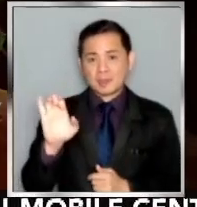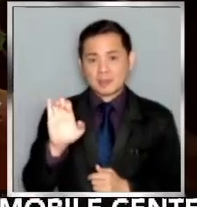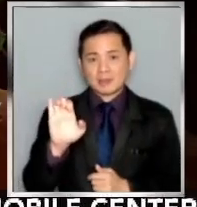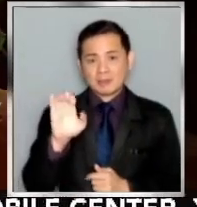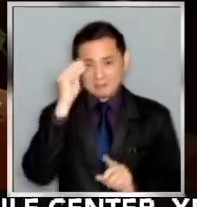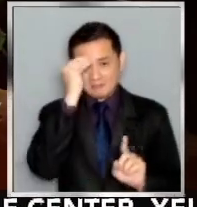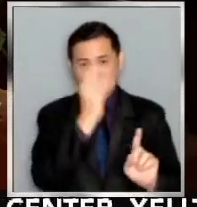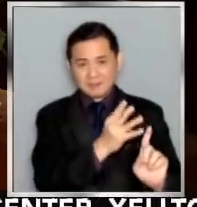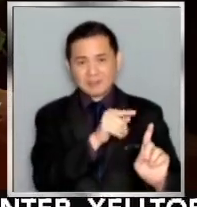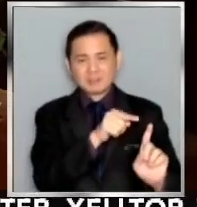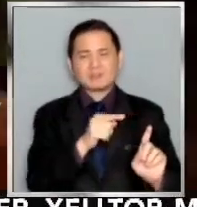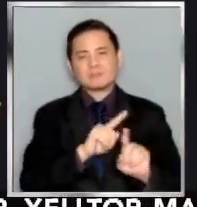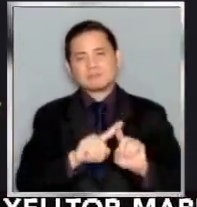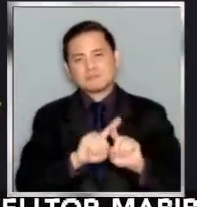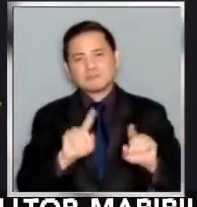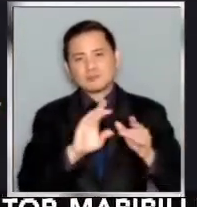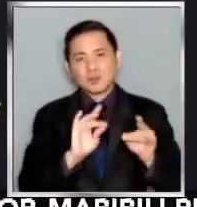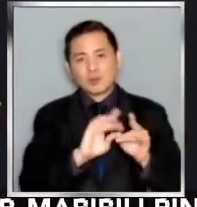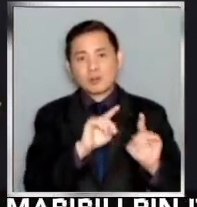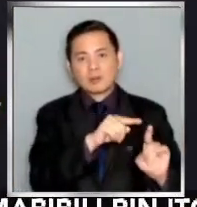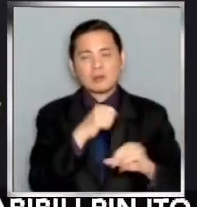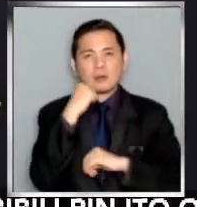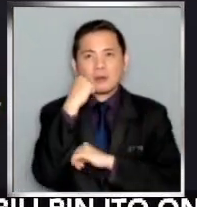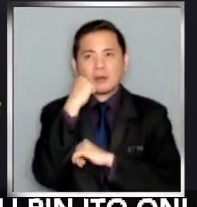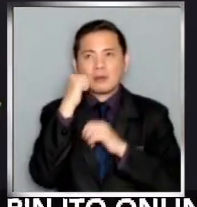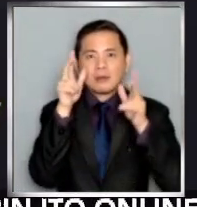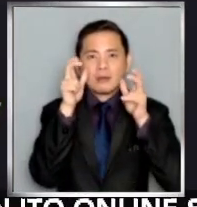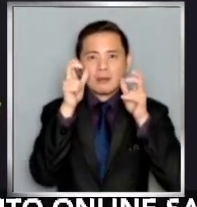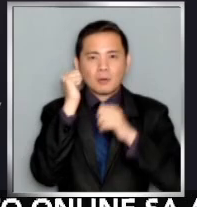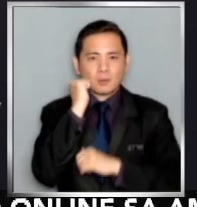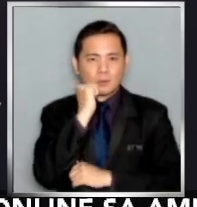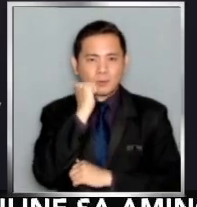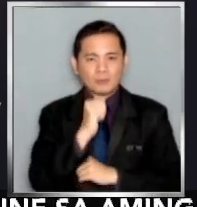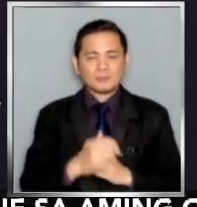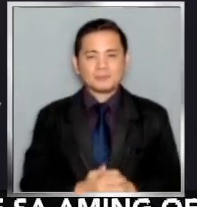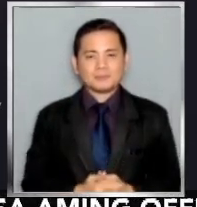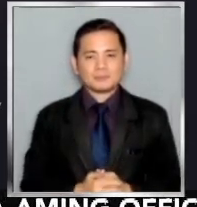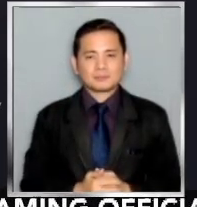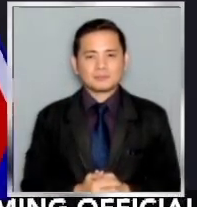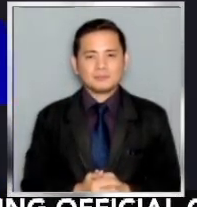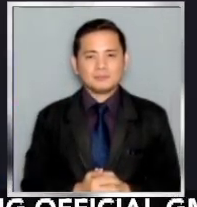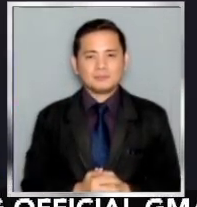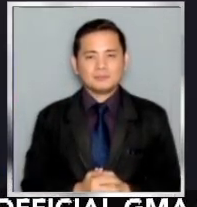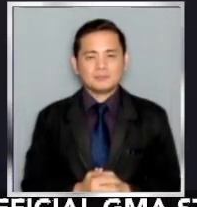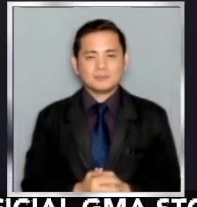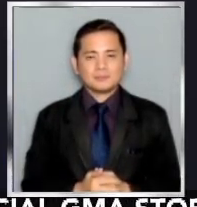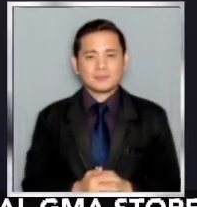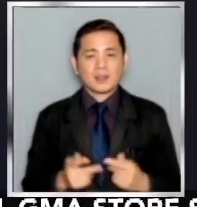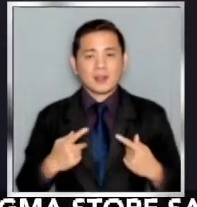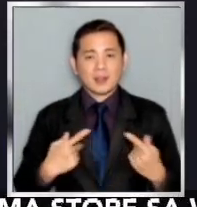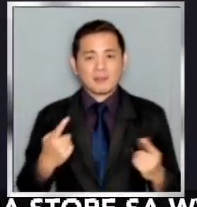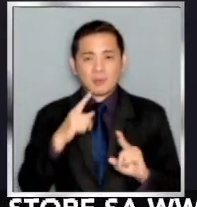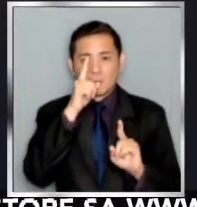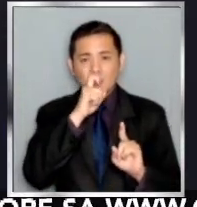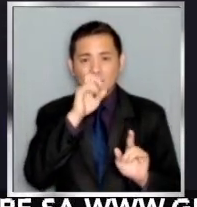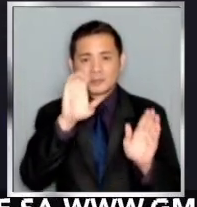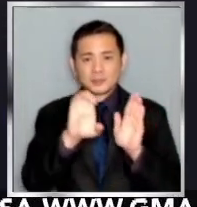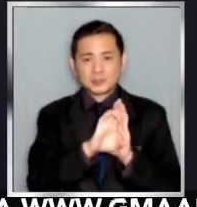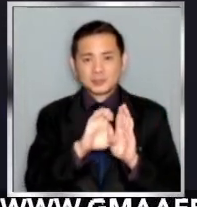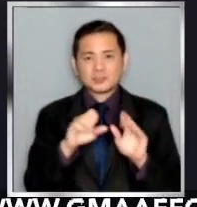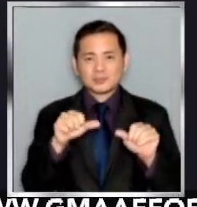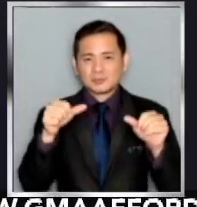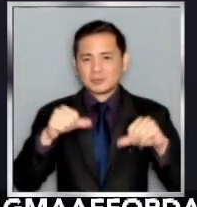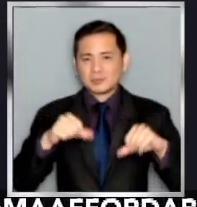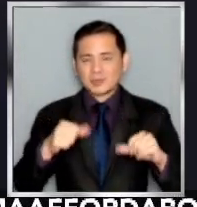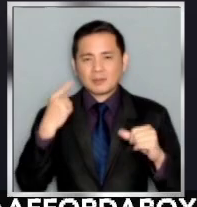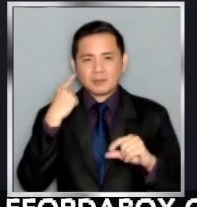her, she really listens. Inilabas recently ng Sparkle Artist Center ang old photo ni na Barbie at David sa audition para sa